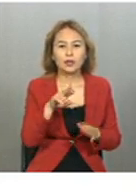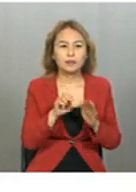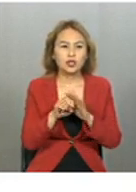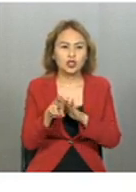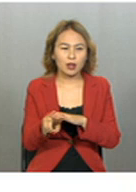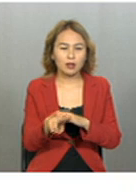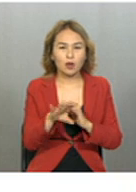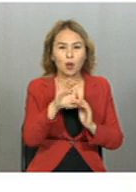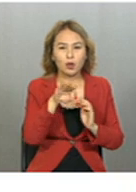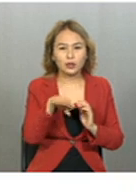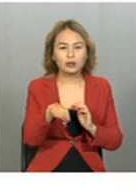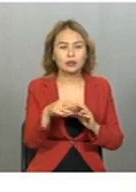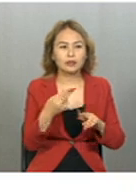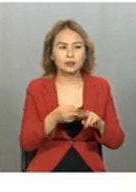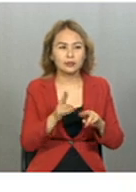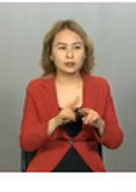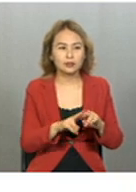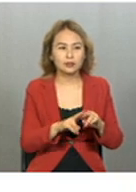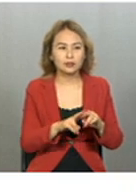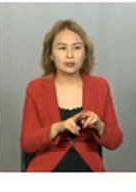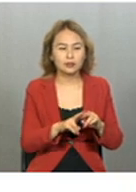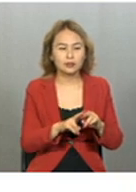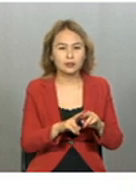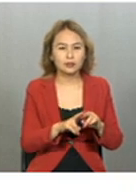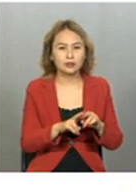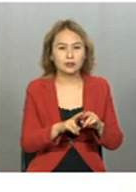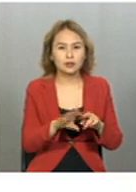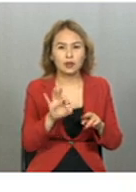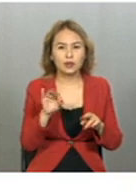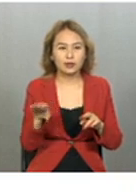Отбежал от края. Приставка «от».